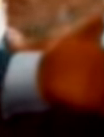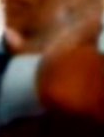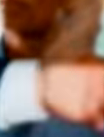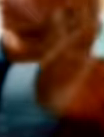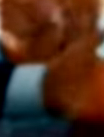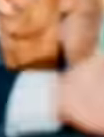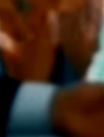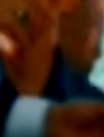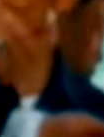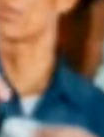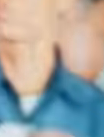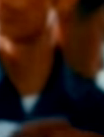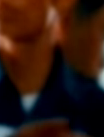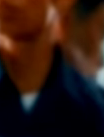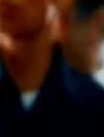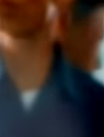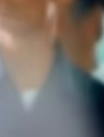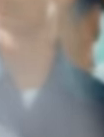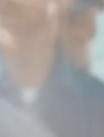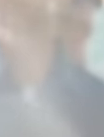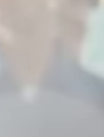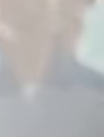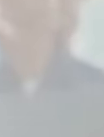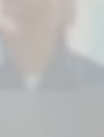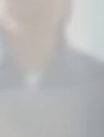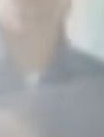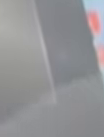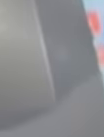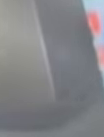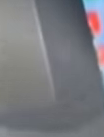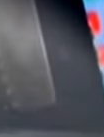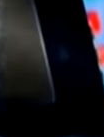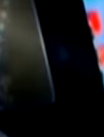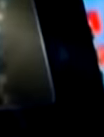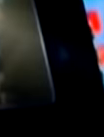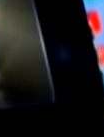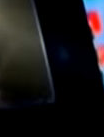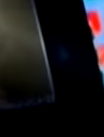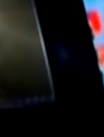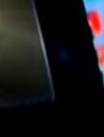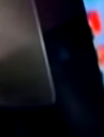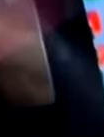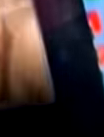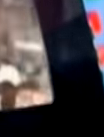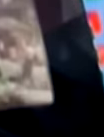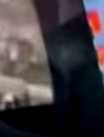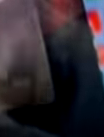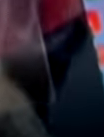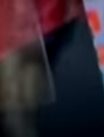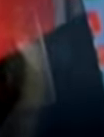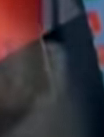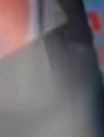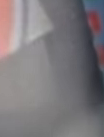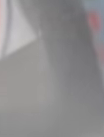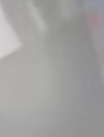องมือกับหนึ่งลมหายใจพลังคงไม่พอจะ